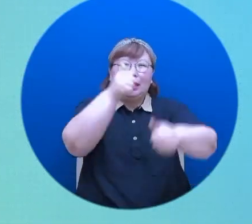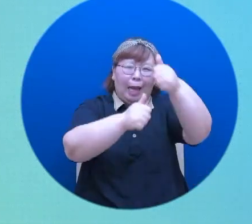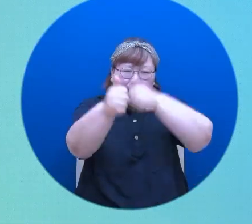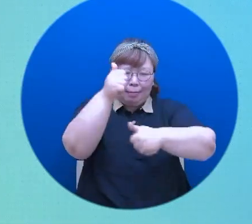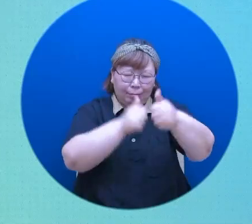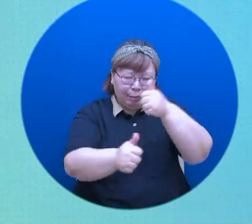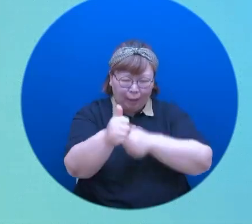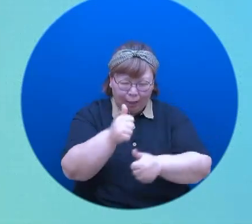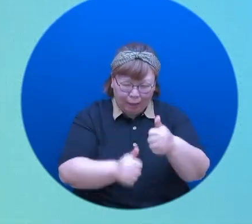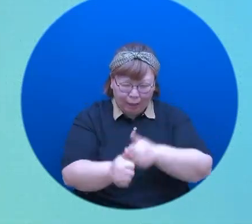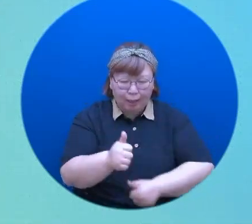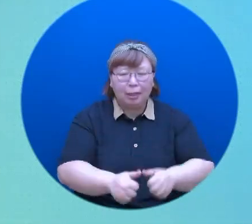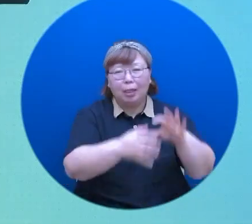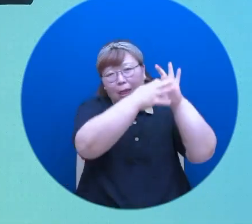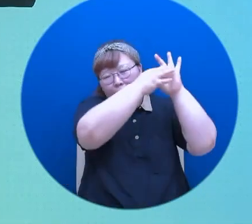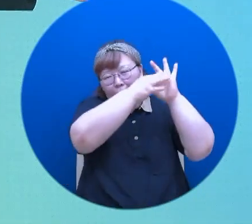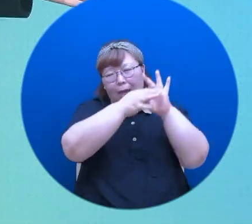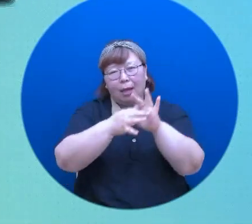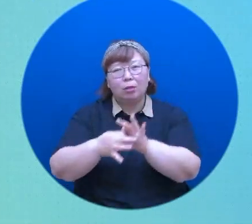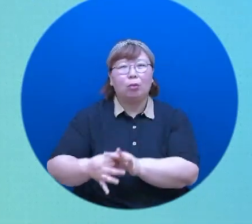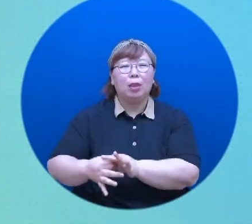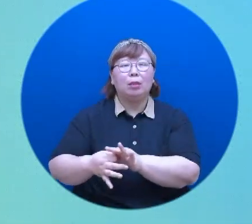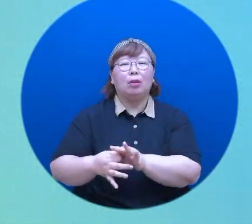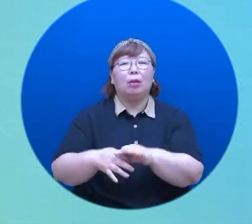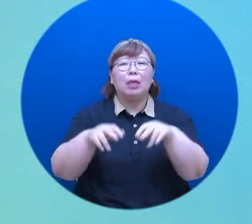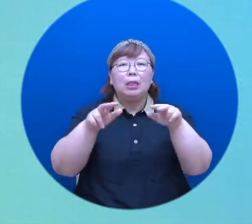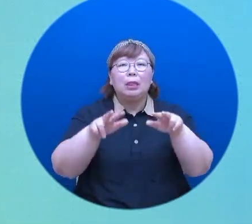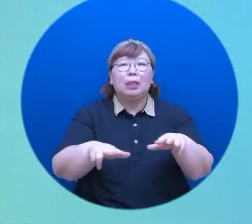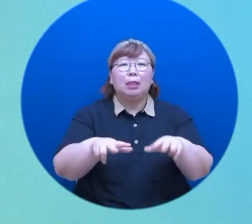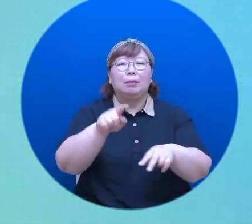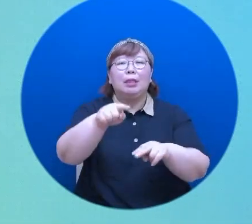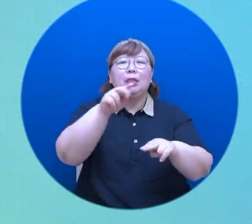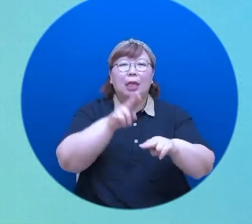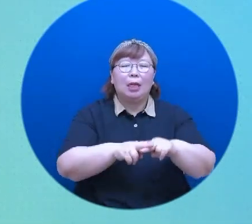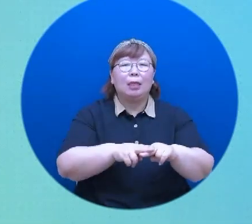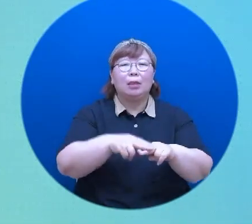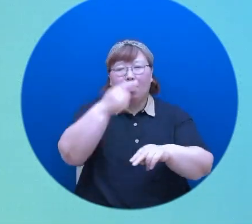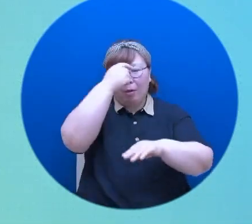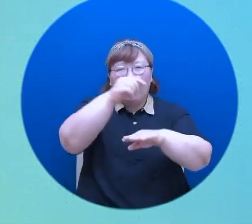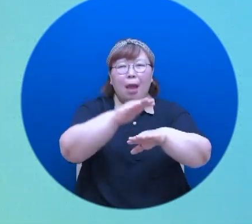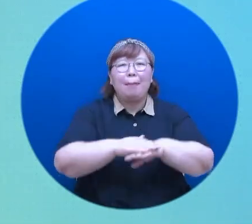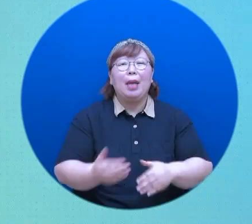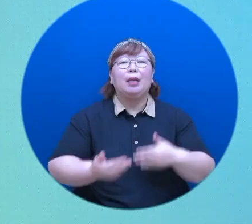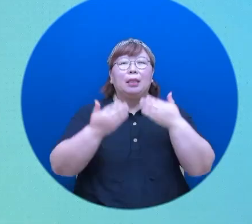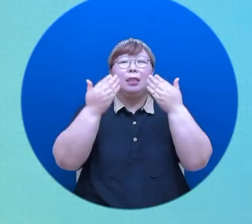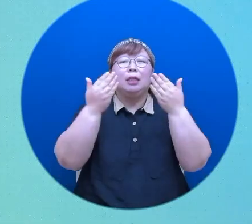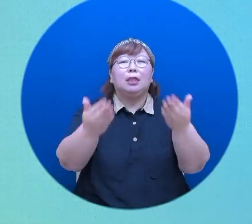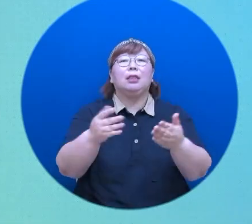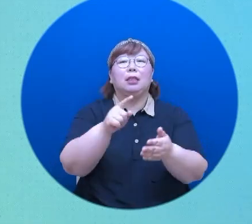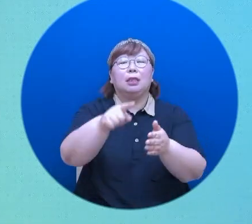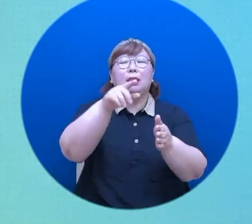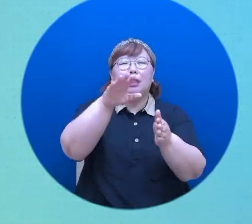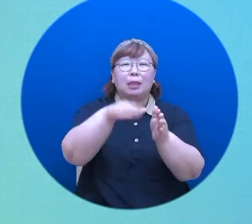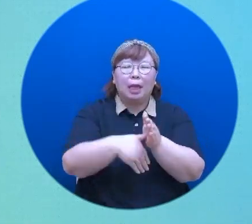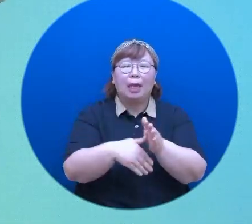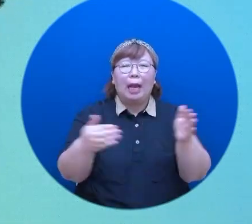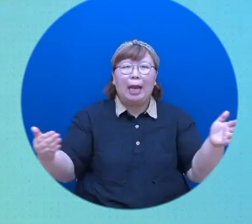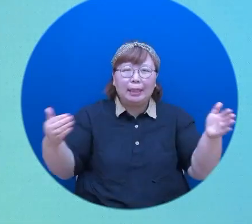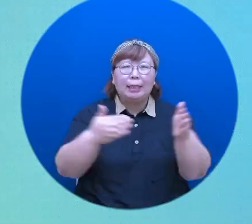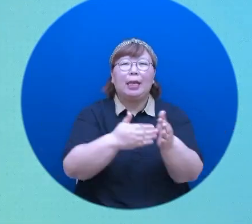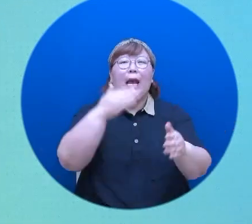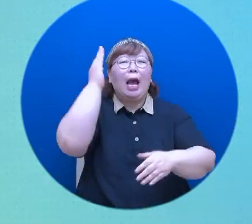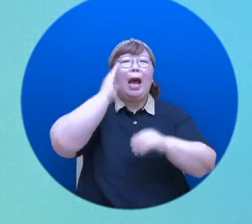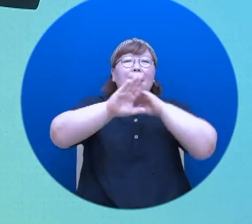다음 세대까지 계속해서 지금 이 자리에서 예배 드리는 그 순간까지